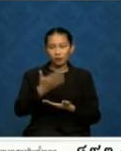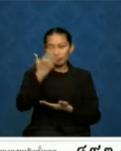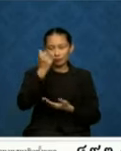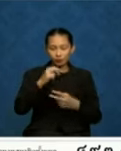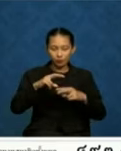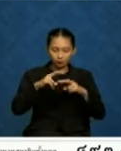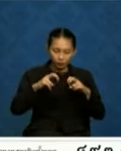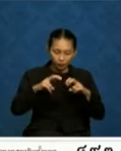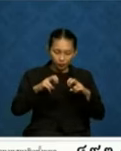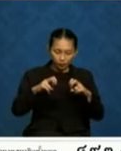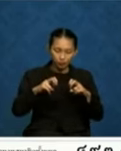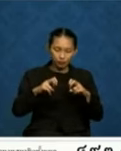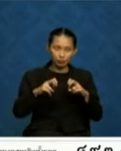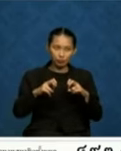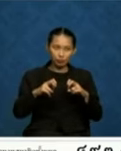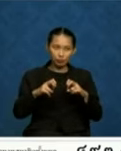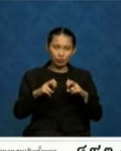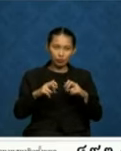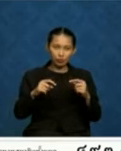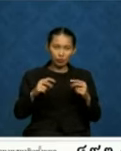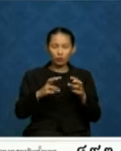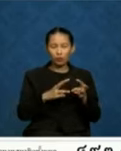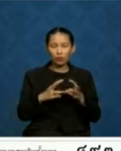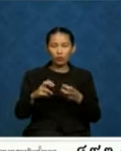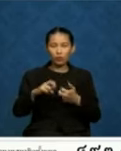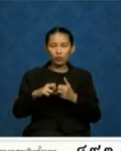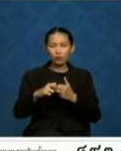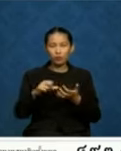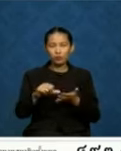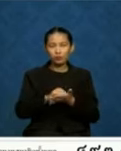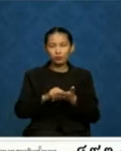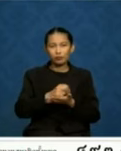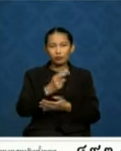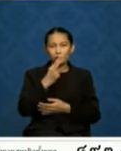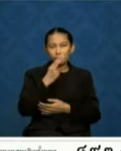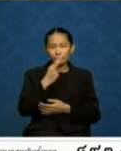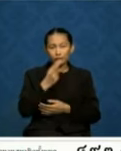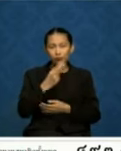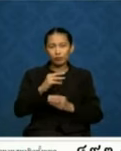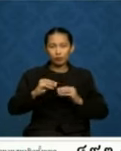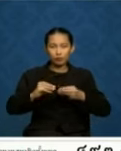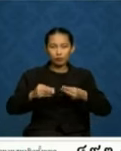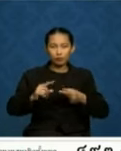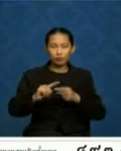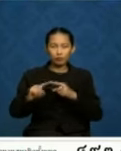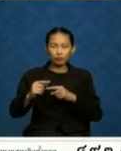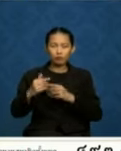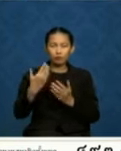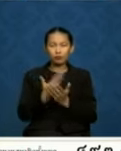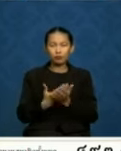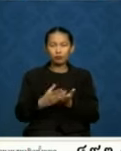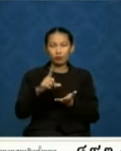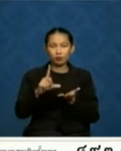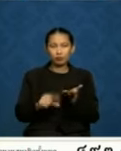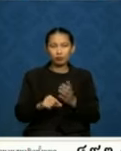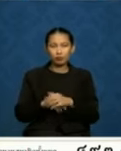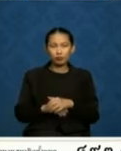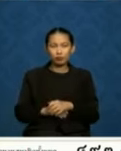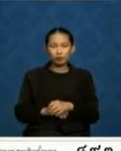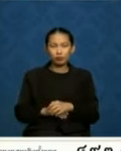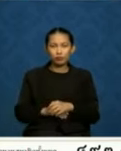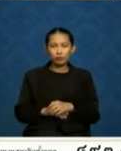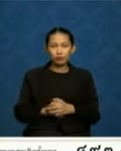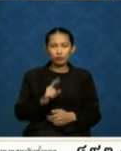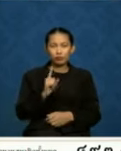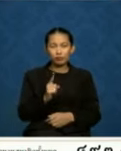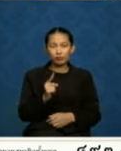กษาการแก้ไขปัญหายาสูบและยาเส้นที่ตกต่ำนะครับจ